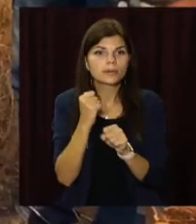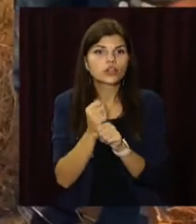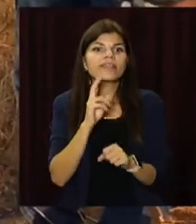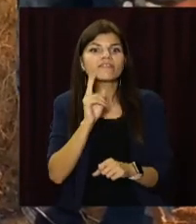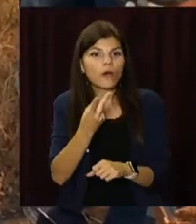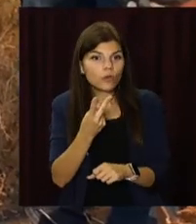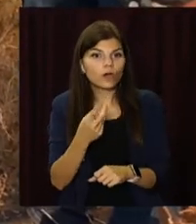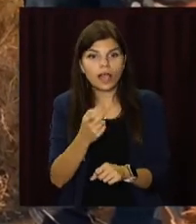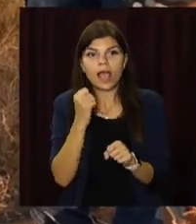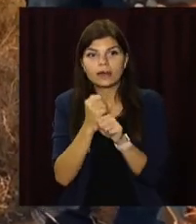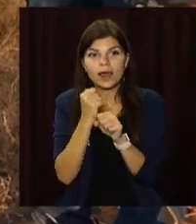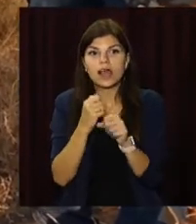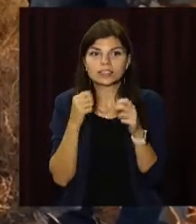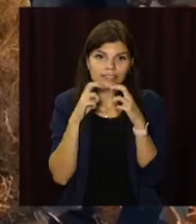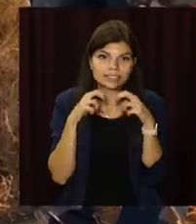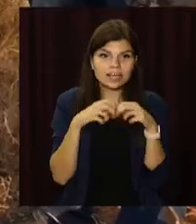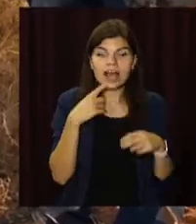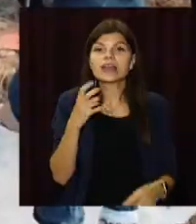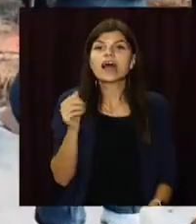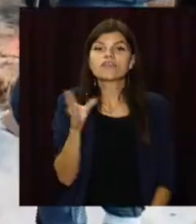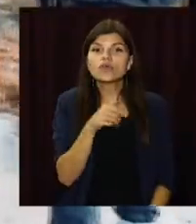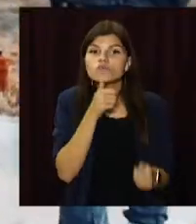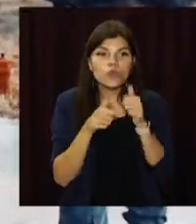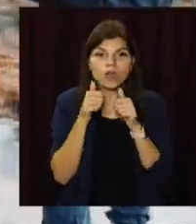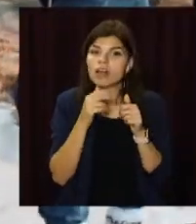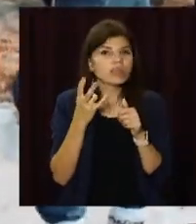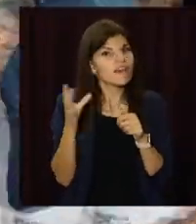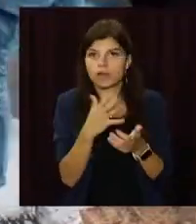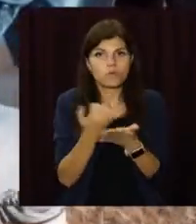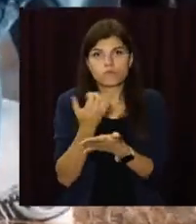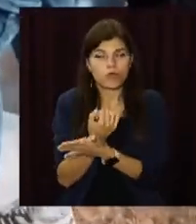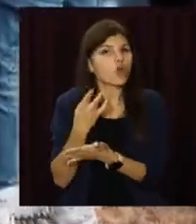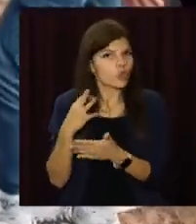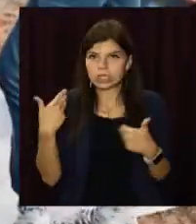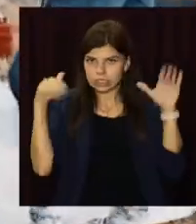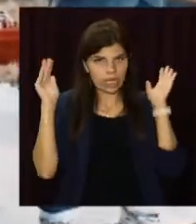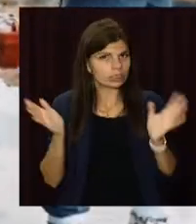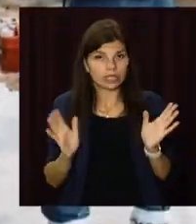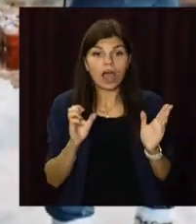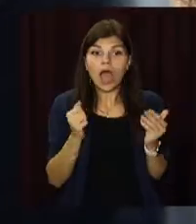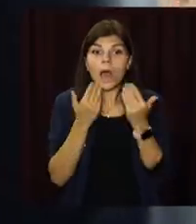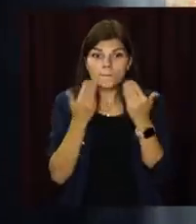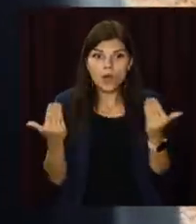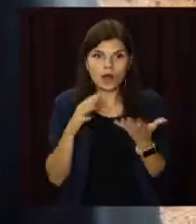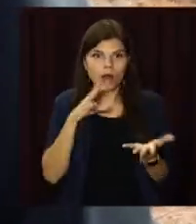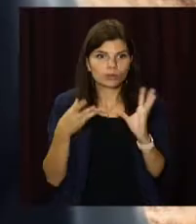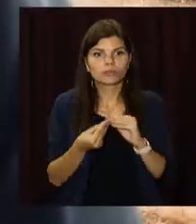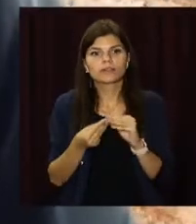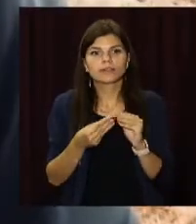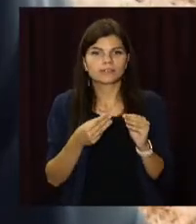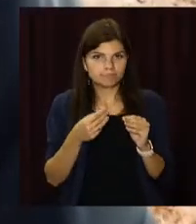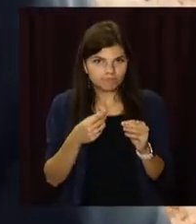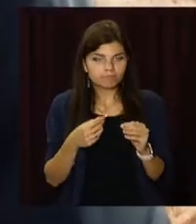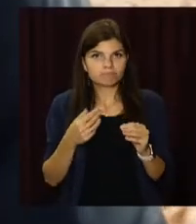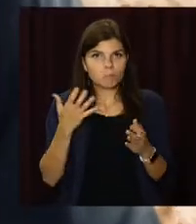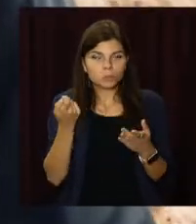2 роки. Розробники розповідають, не всі випробування були вдалими, але вони не здавалися. А останні результати надихають